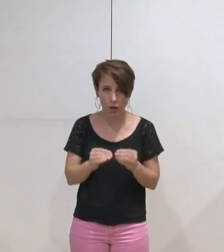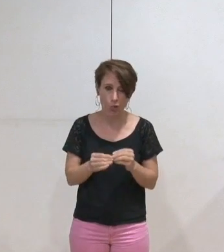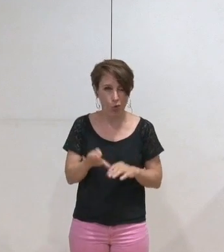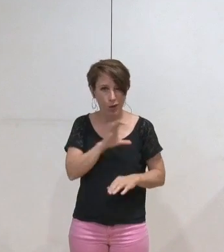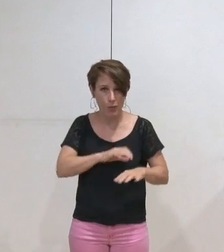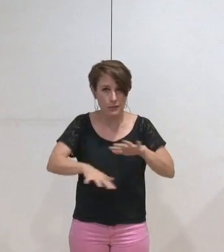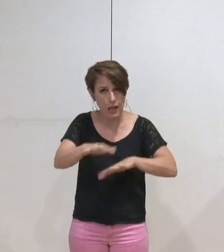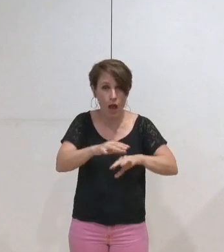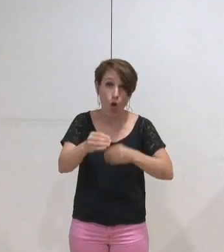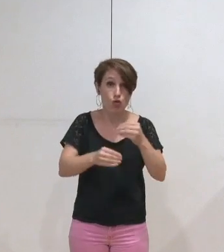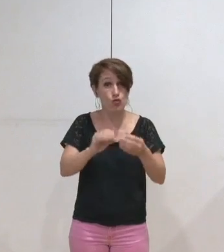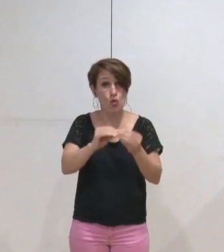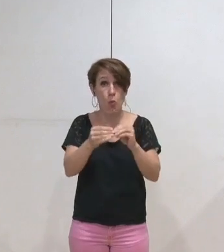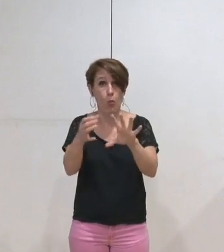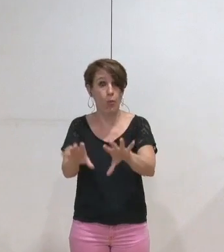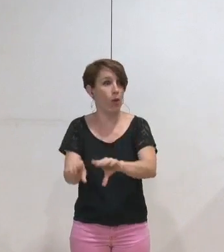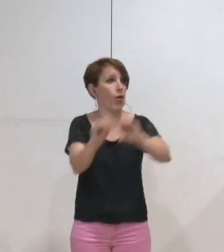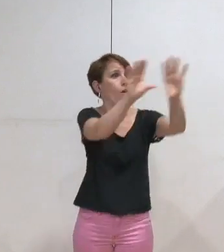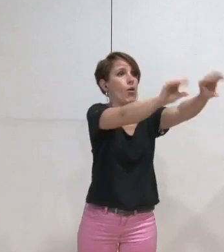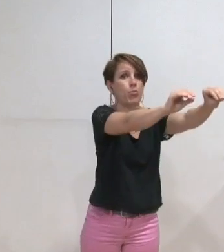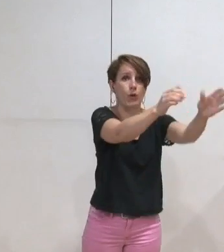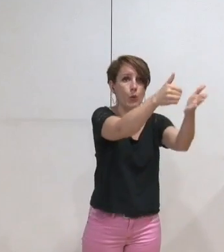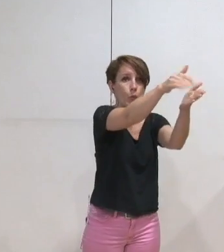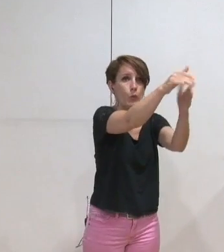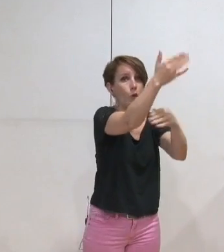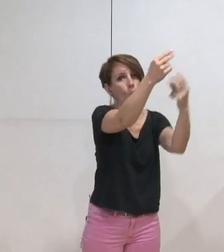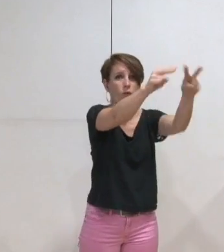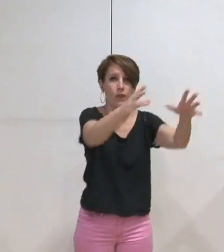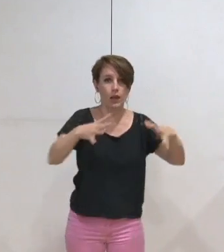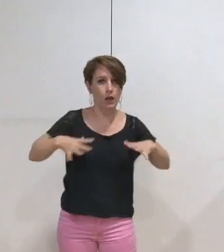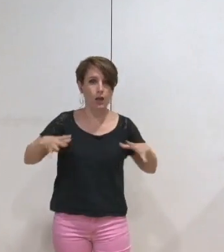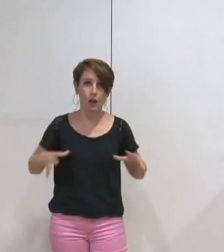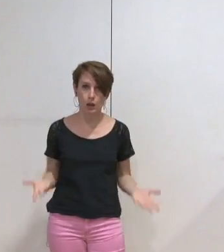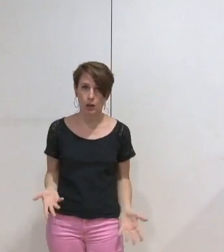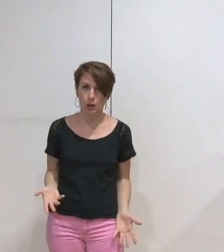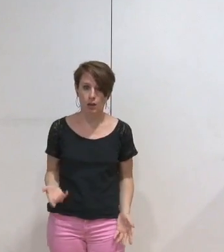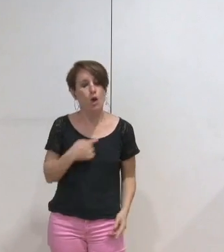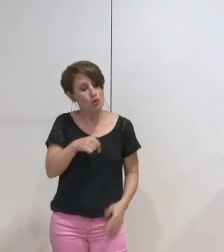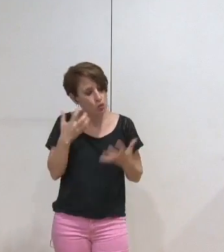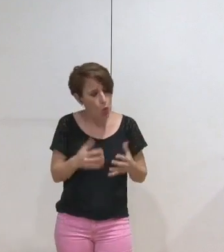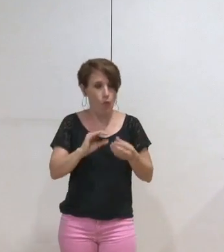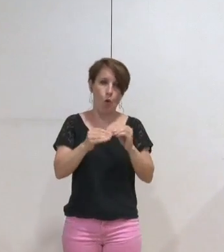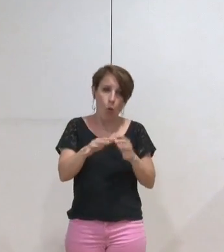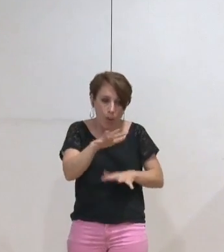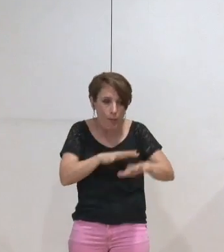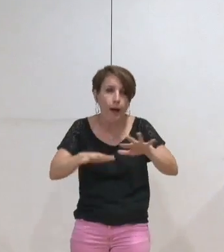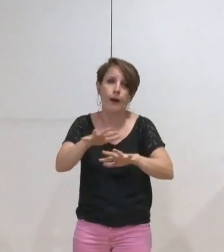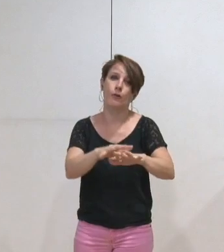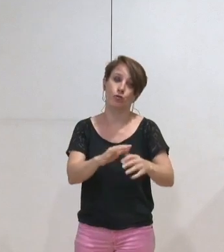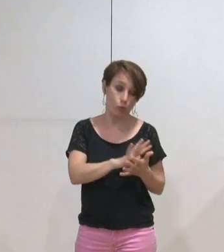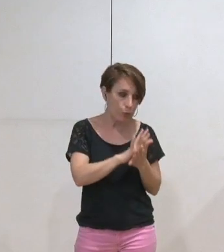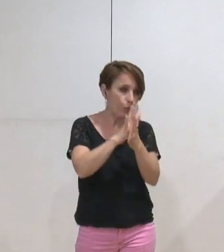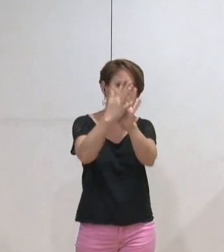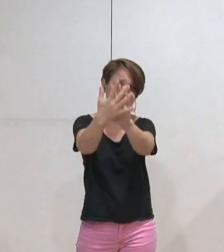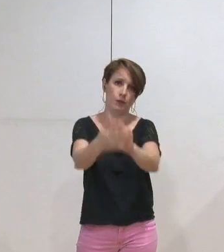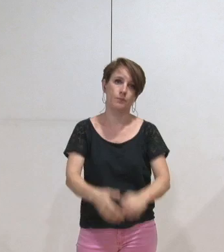se contente de le déplacer si possible vers une autre commune nous vous proposons d'essayer que ça change